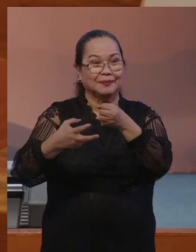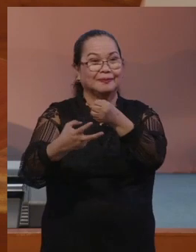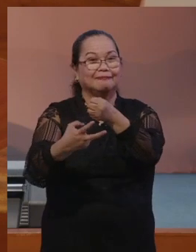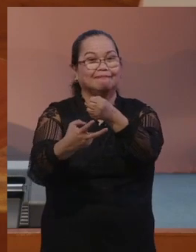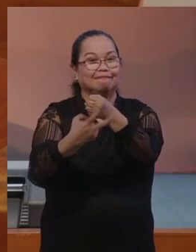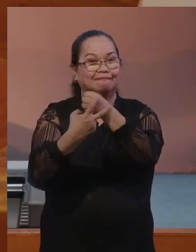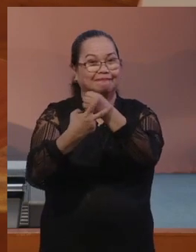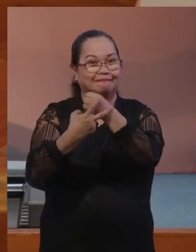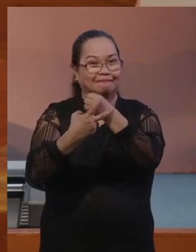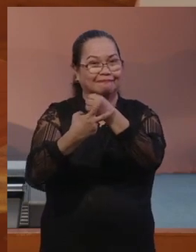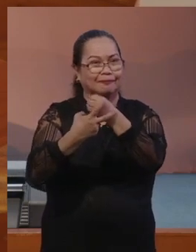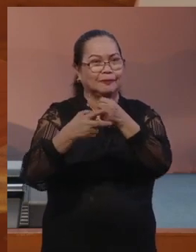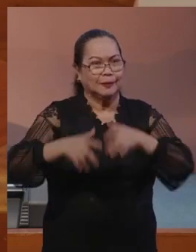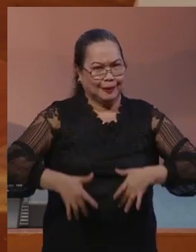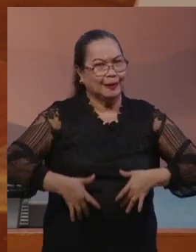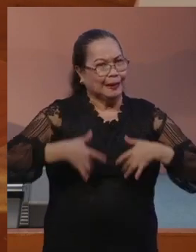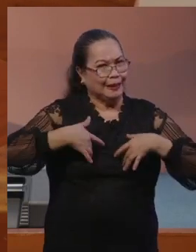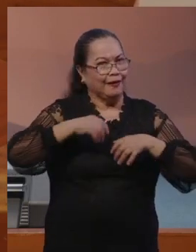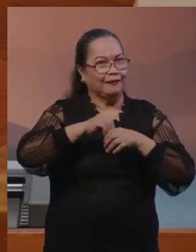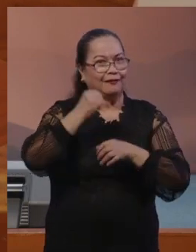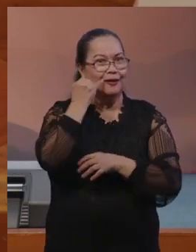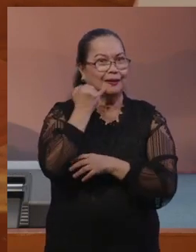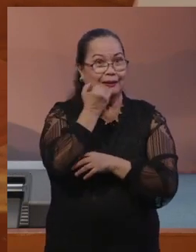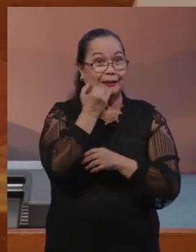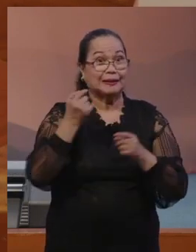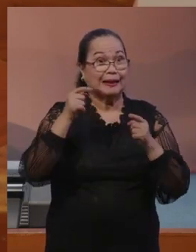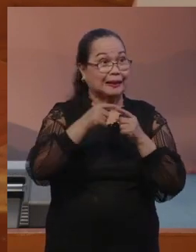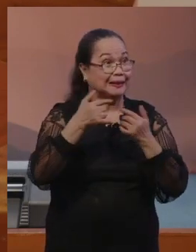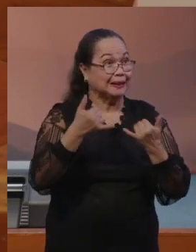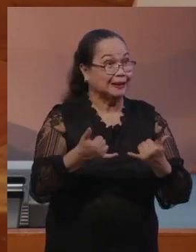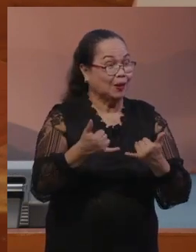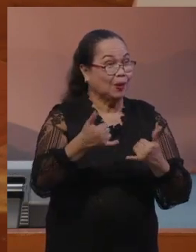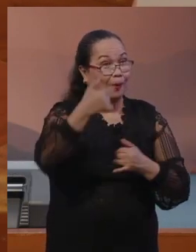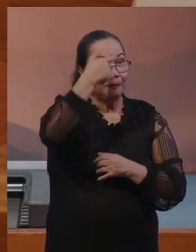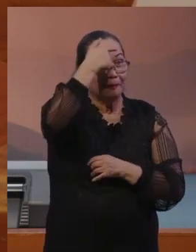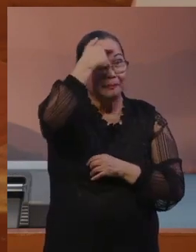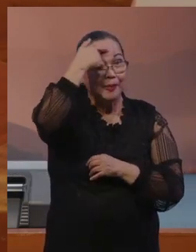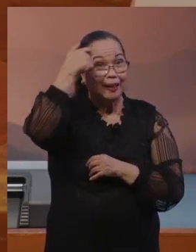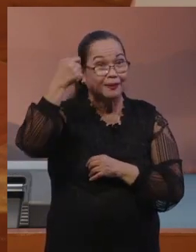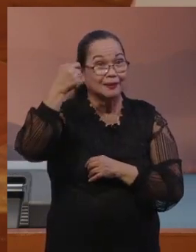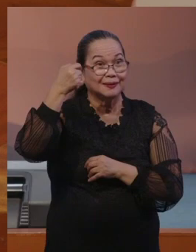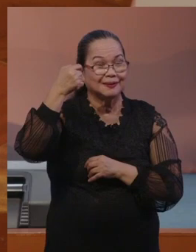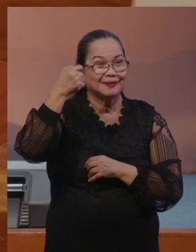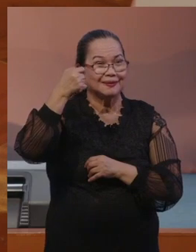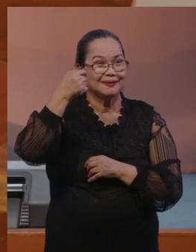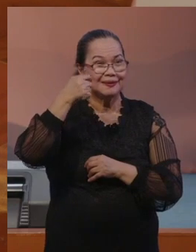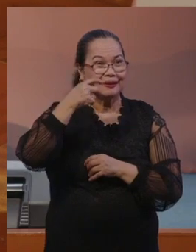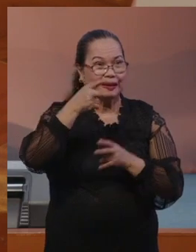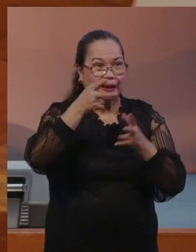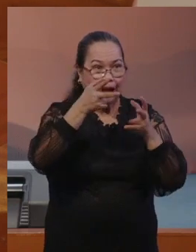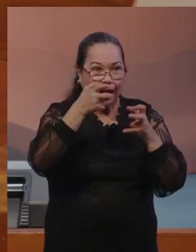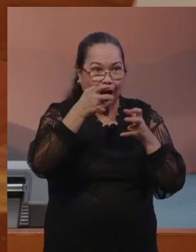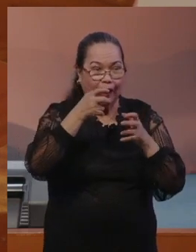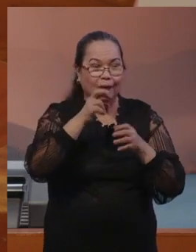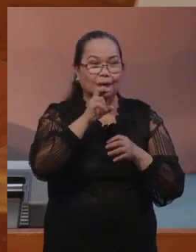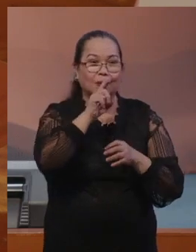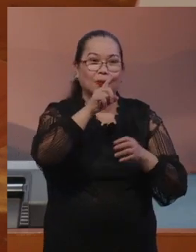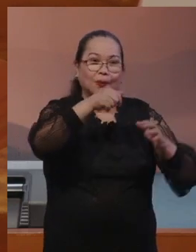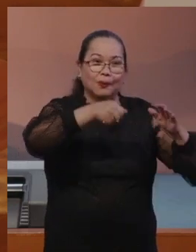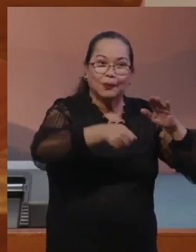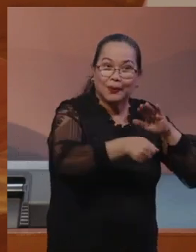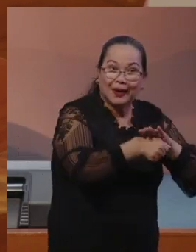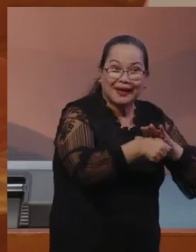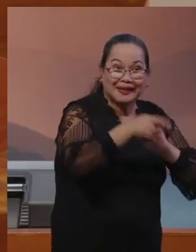alive. And she has lived in Israel to this day because she hid in the messengers whom Joshua sent to spy out